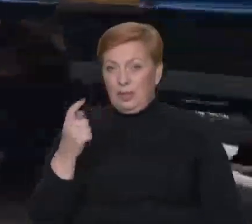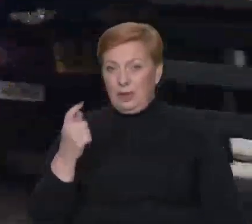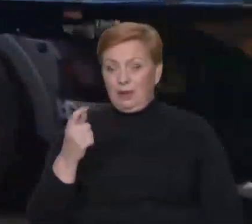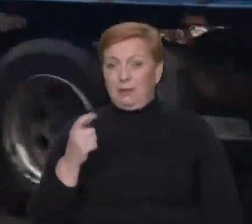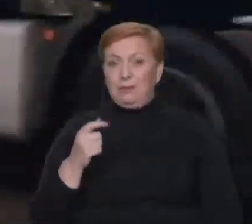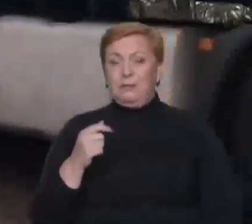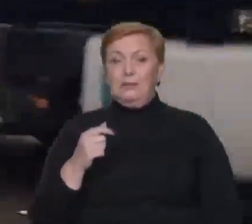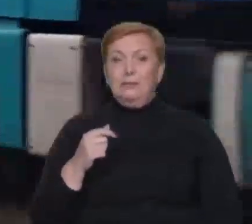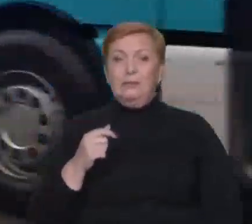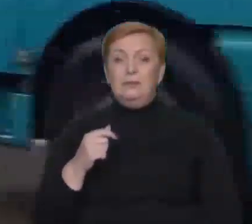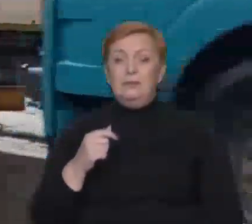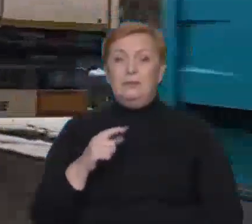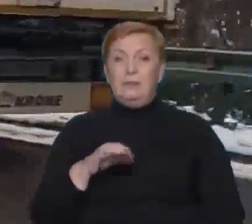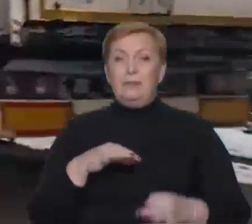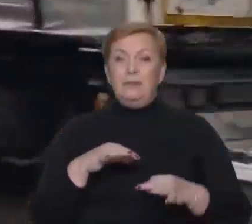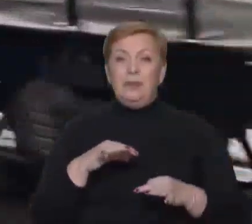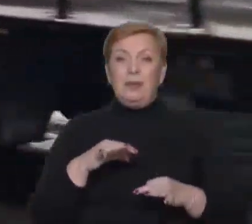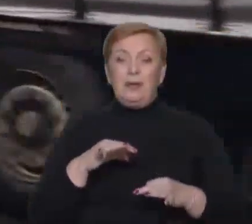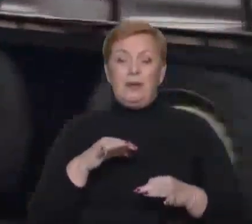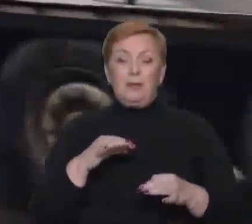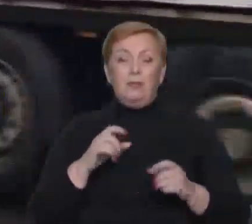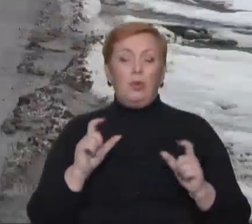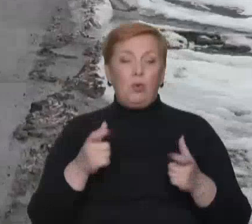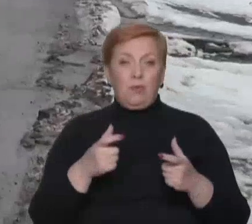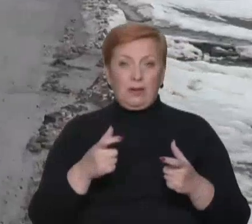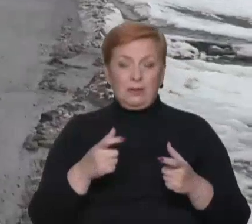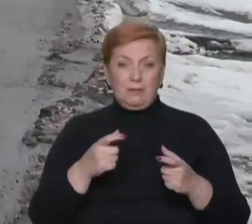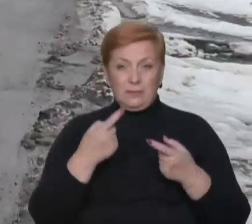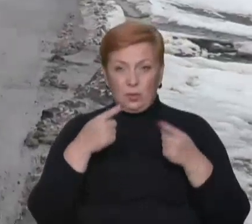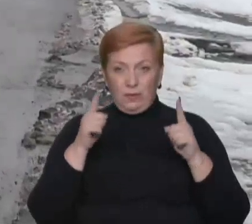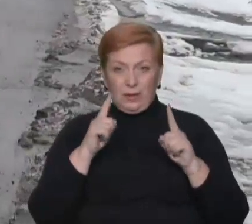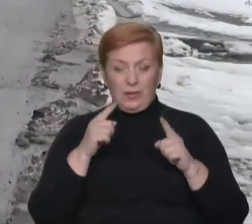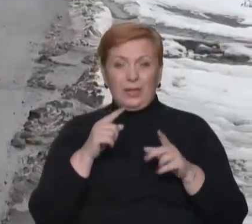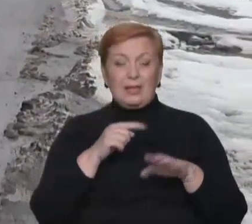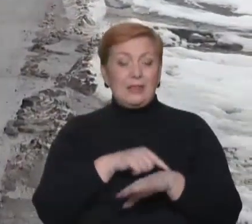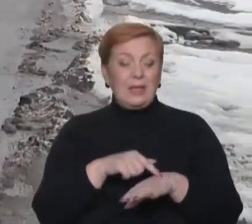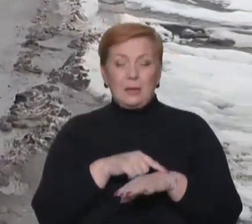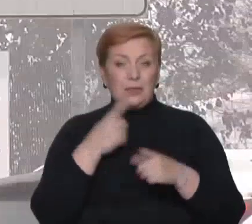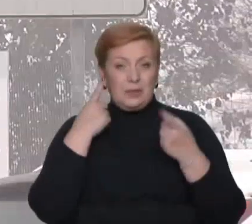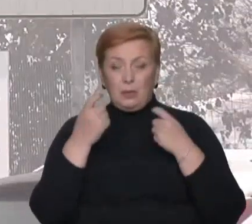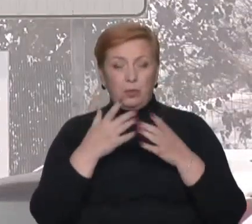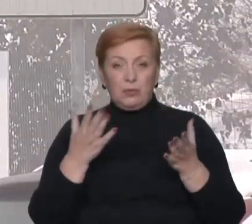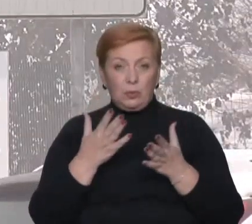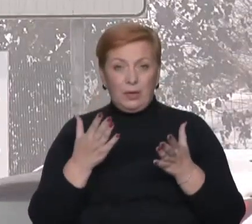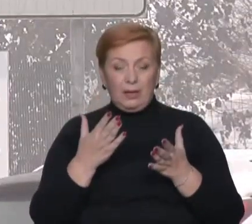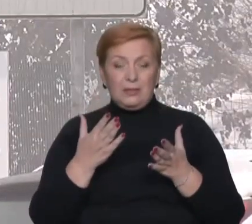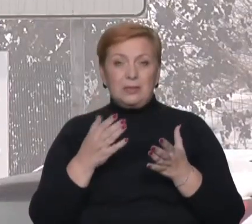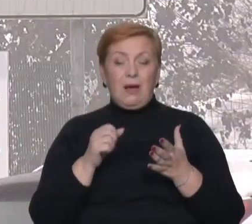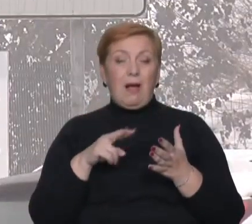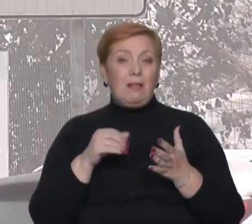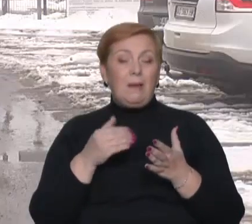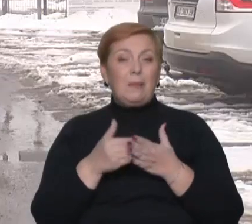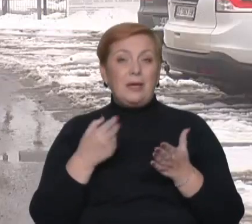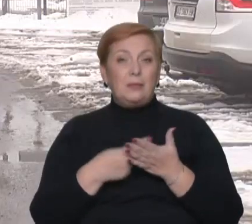проводить спілка перевізників Словаччини про терміни блокування не повідомляється Хоча не виключається що такі дії словацьких перевізників